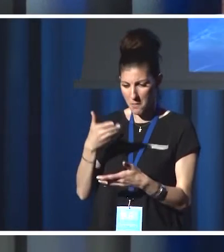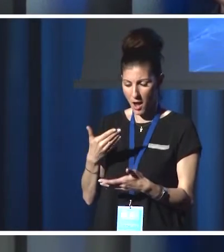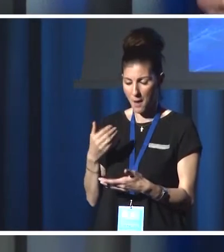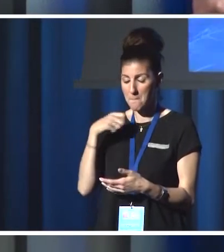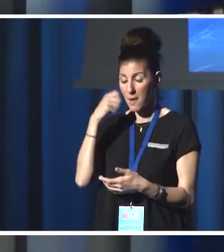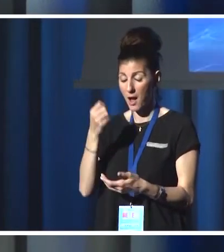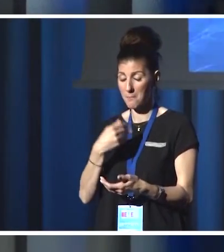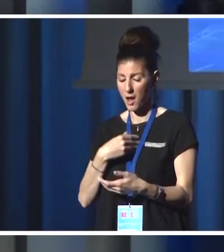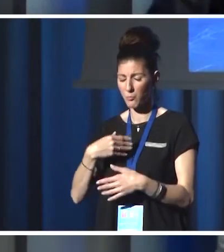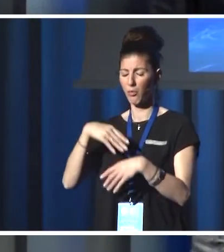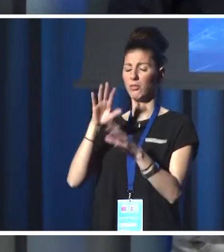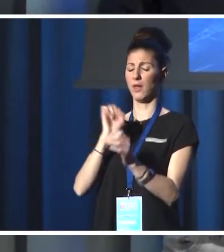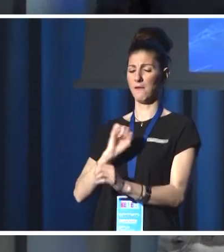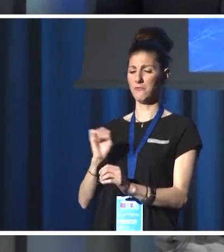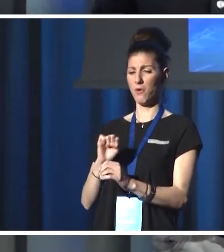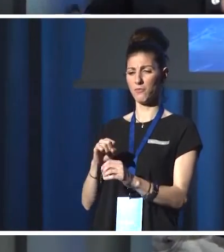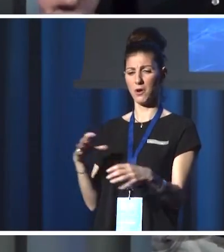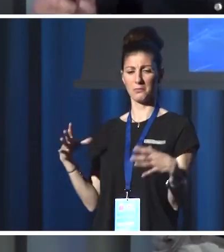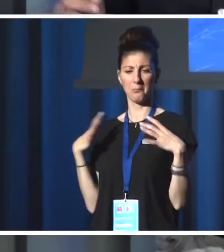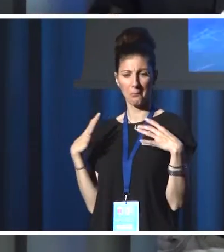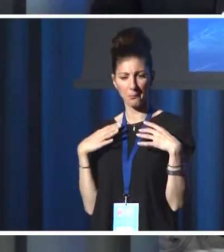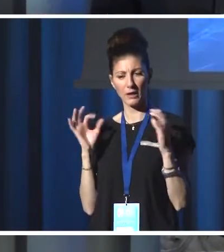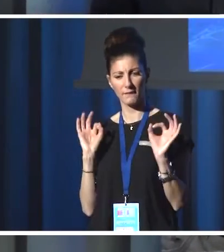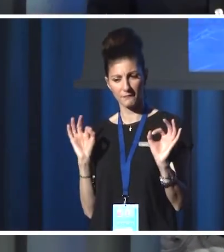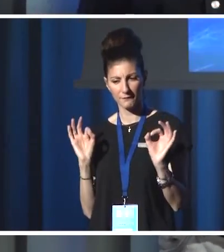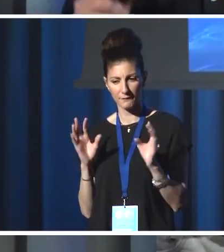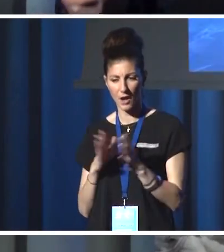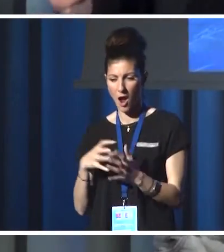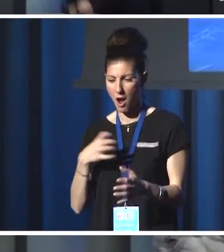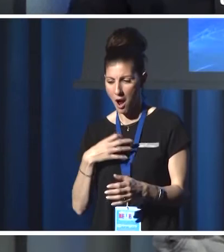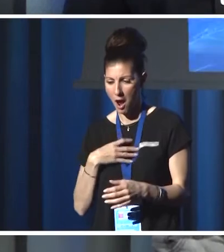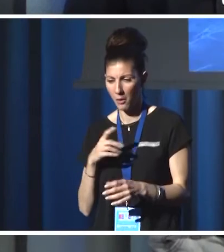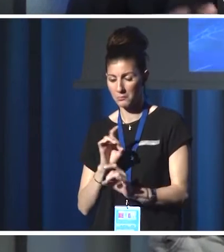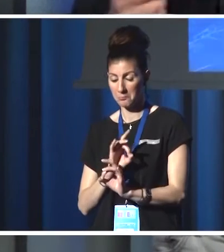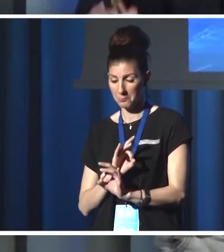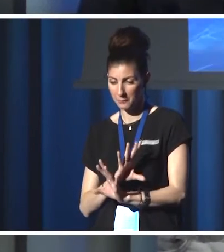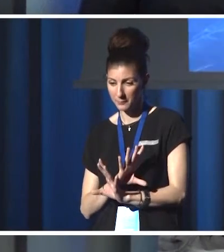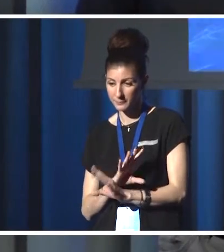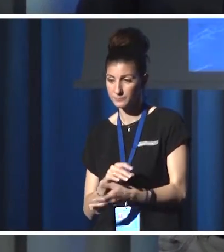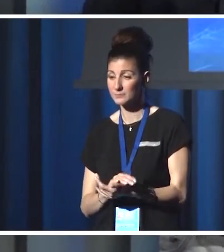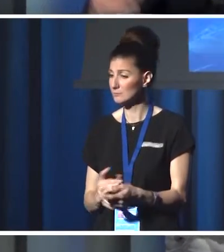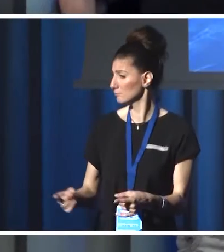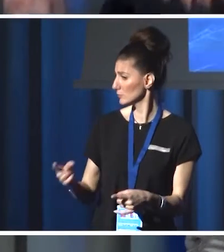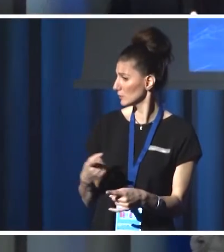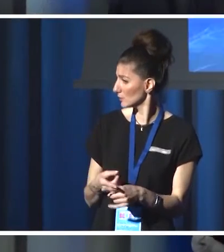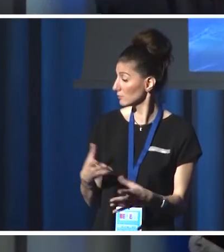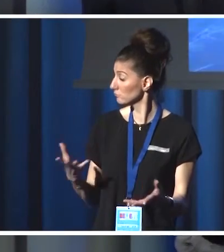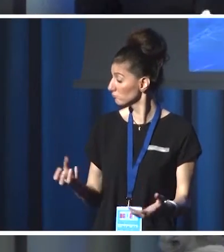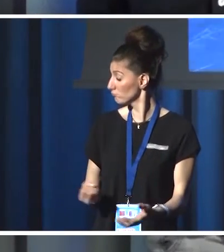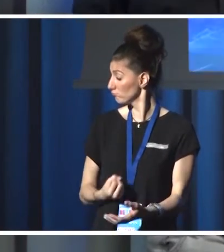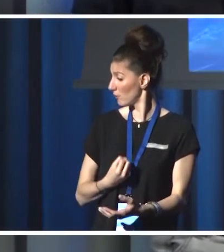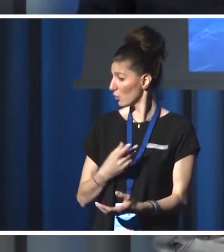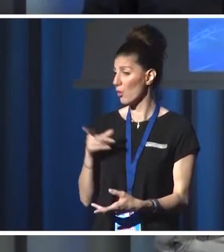άγχος για αυτό που κάνω επίσης πίστευα ότι σεβόταν αυτό που κάνω και χαιρόταν για αυτό που